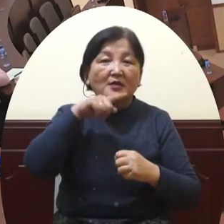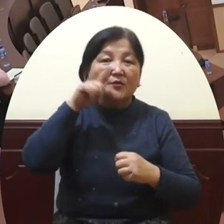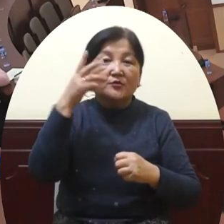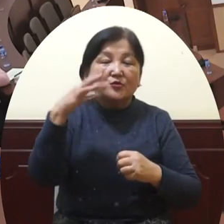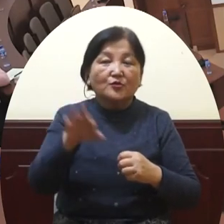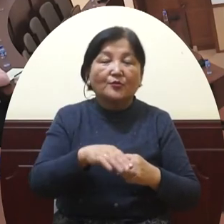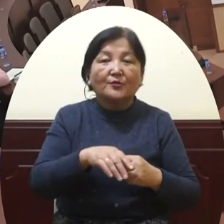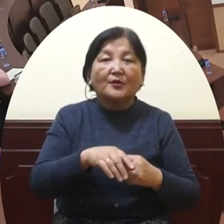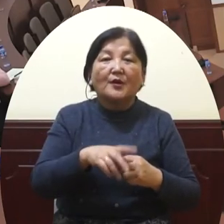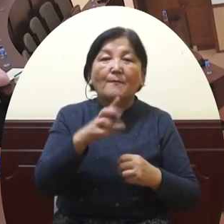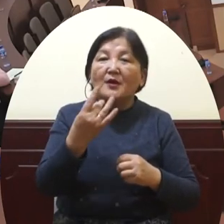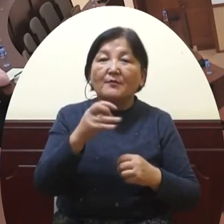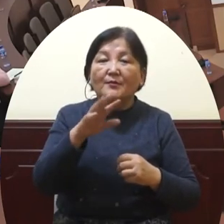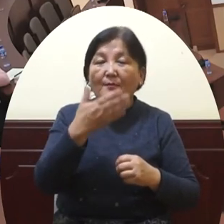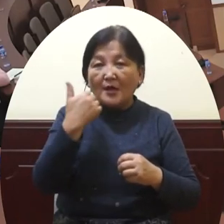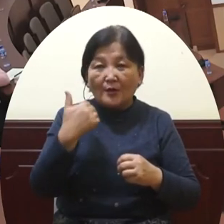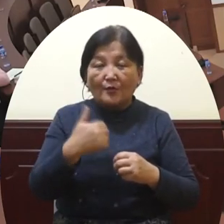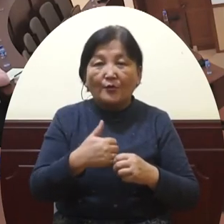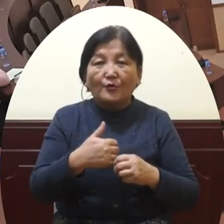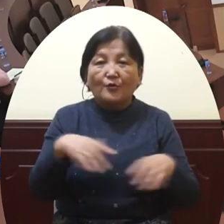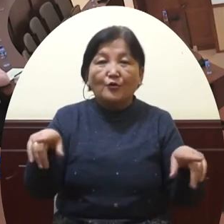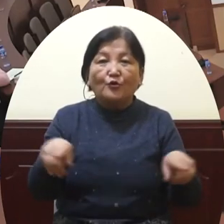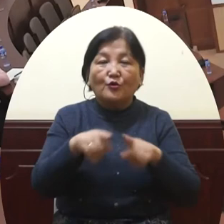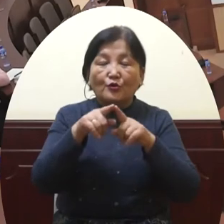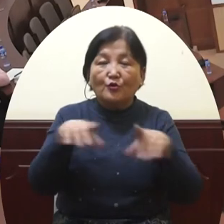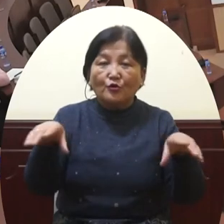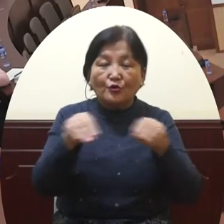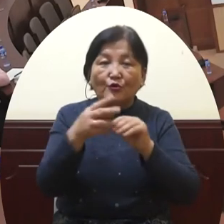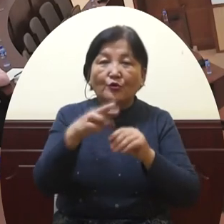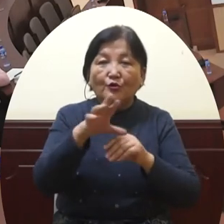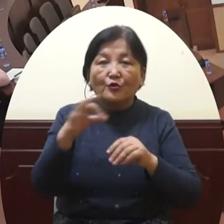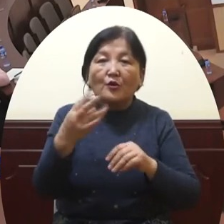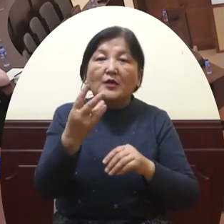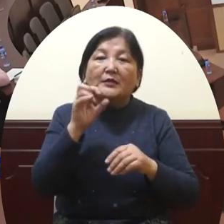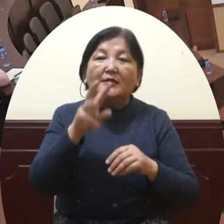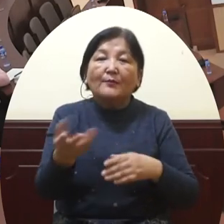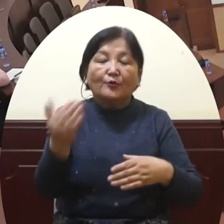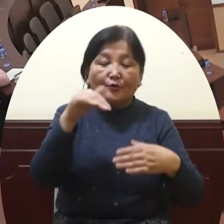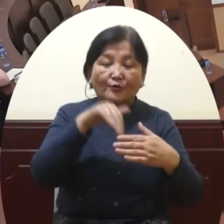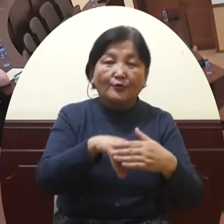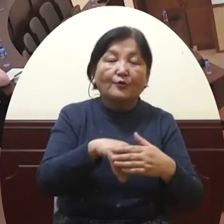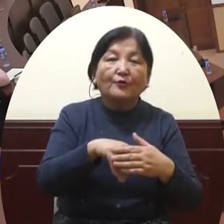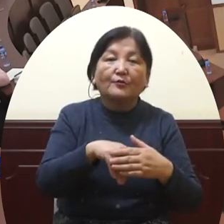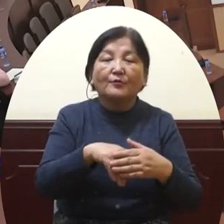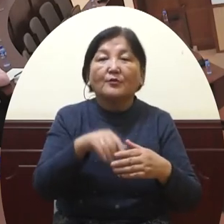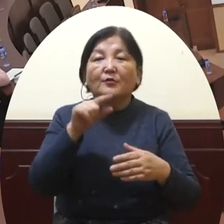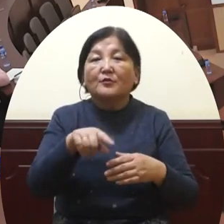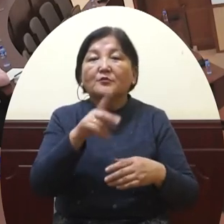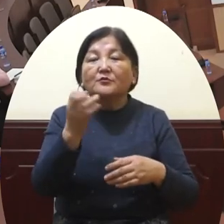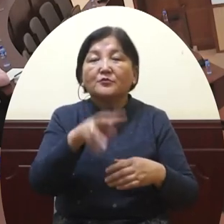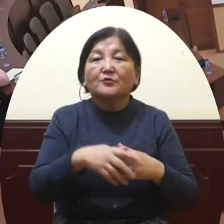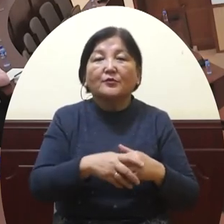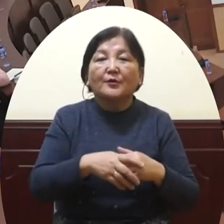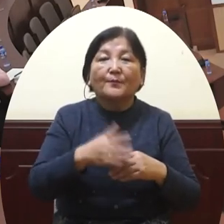дэлхийн намд тэгэх хэрэгтэй байгаа байхгүй. Тэрнийг ингээд заа аль одоо намд тодорхой байгаа хүмүүс байж байгаа гэдэг юм тий.